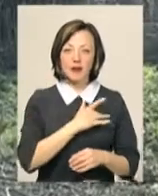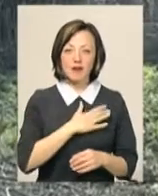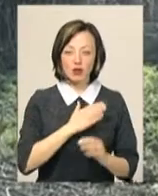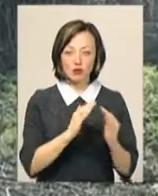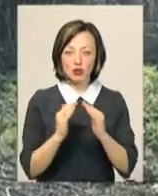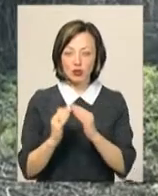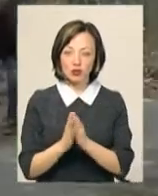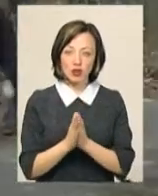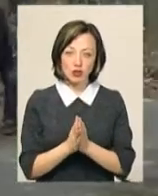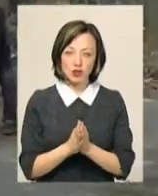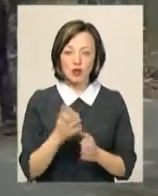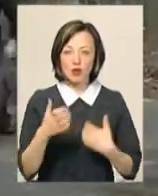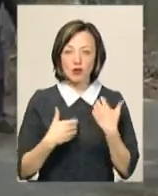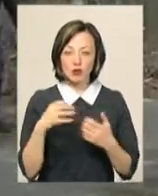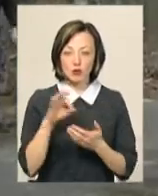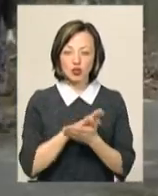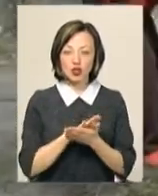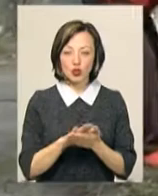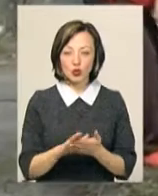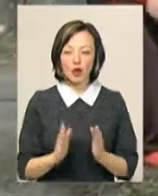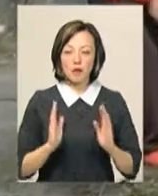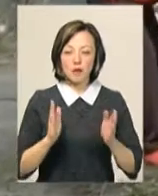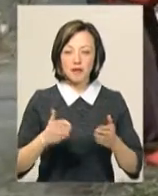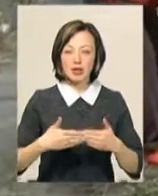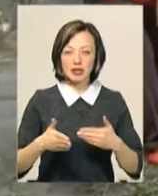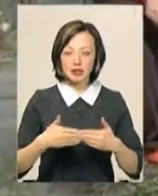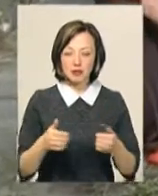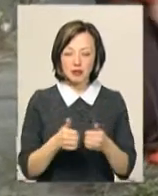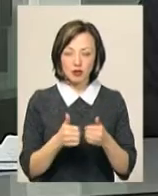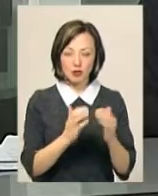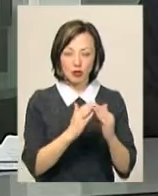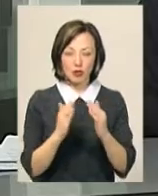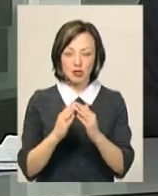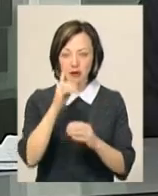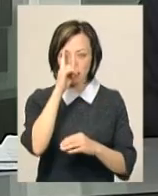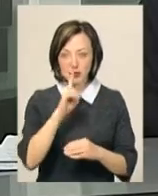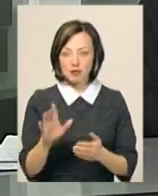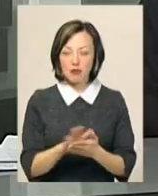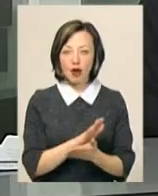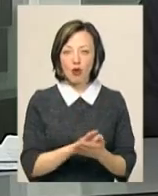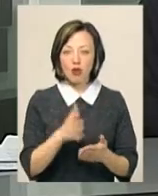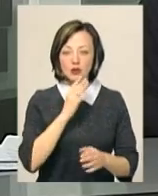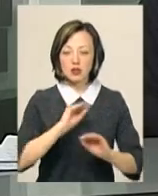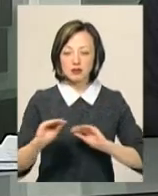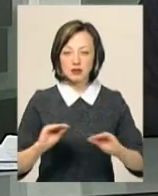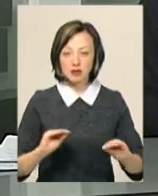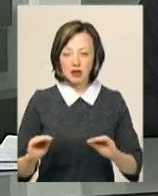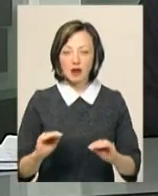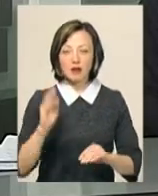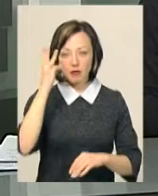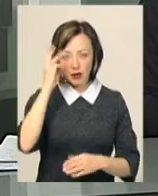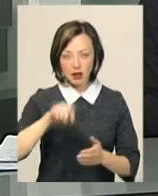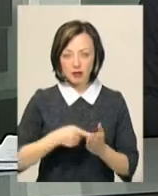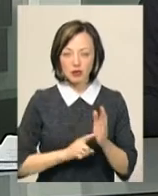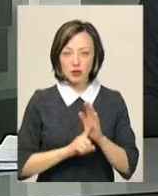будинків комунальники просять подбати про чистоту у під'їздах та поблизу помешкань. Місячник благоустрою та санітарної очистки у